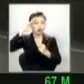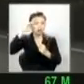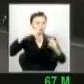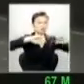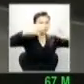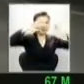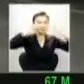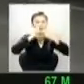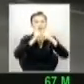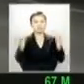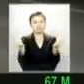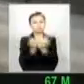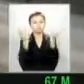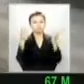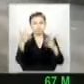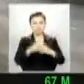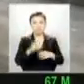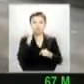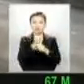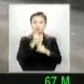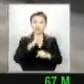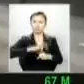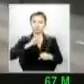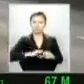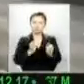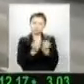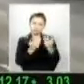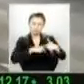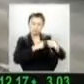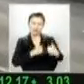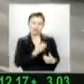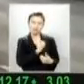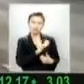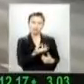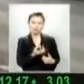ามหน้าที่โดยไม่มีการเสียขวัญหรือกำลังใจ